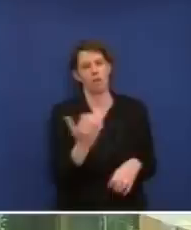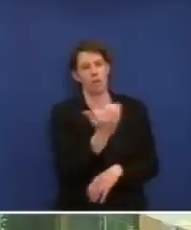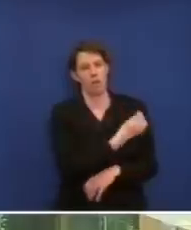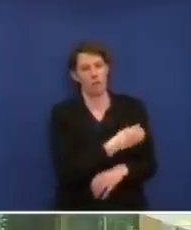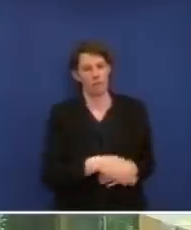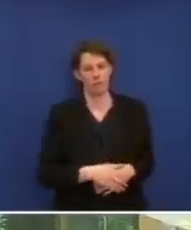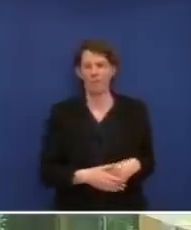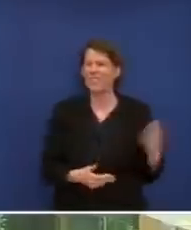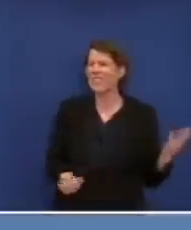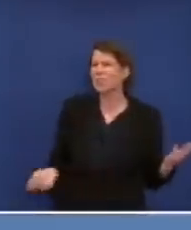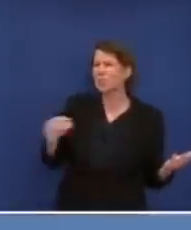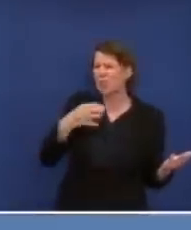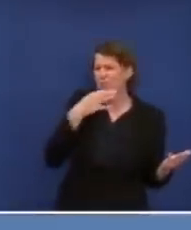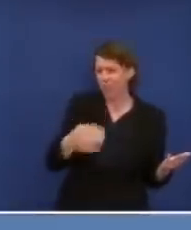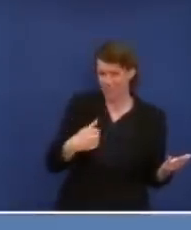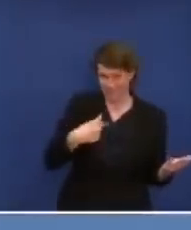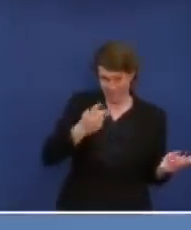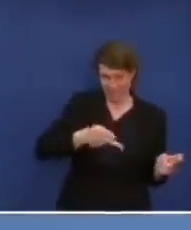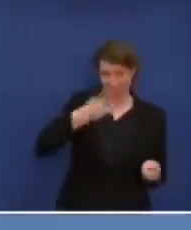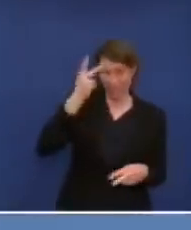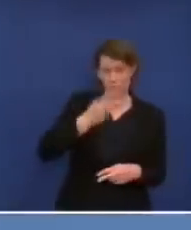Nur, ob ich das richtig verstehe,